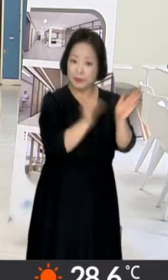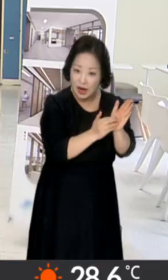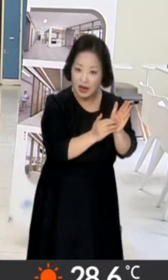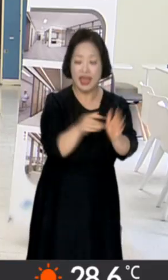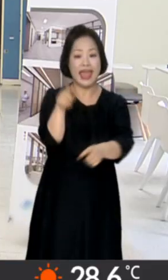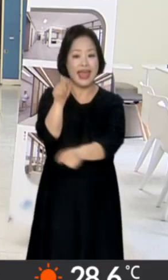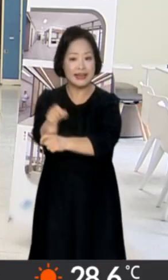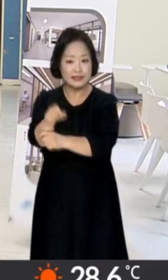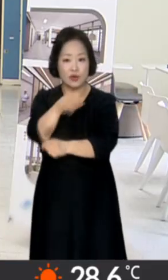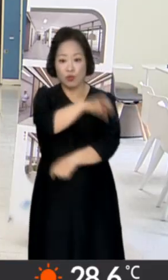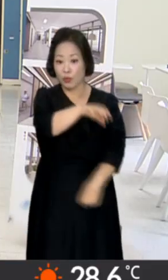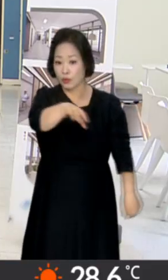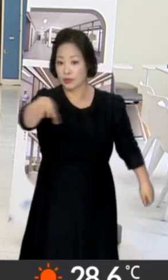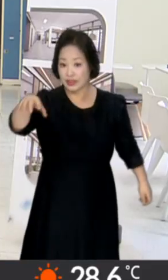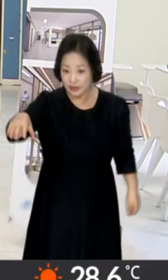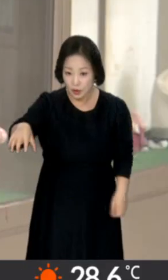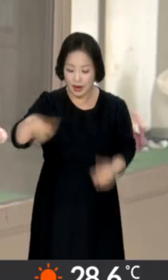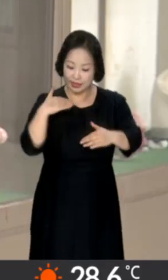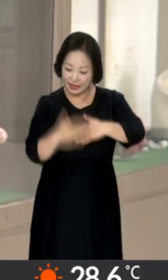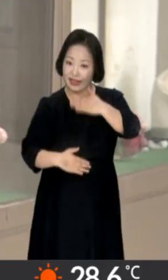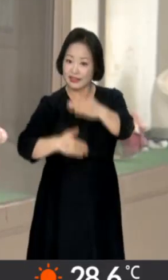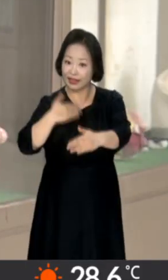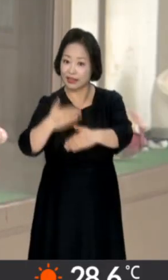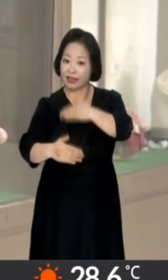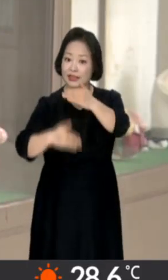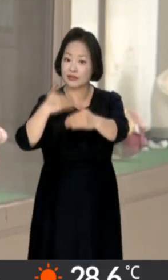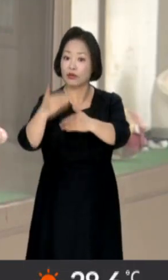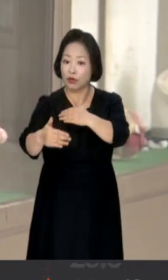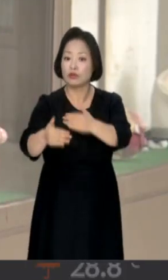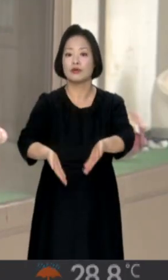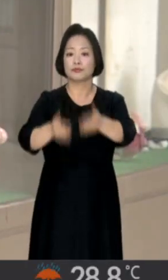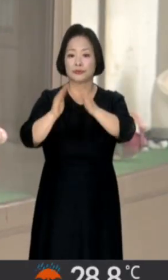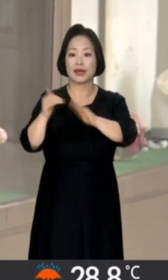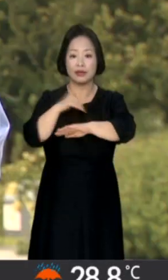행정실과 같은 지원 시설도 단계적으로 확충할 예정입니다.